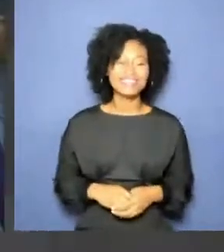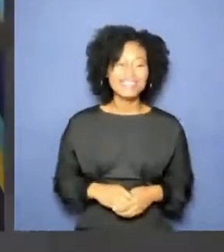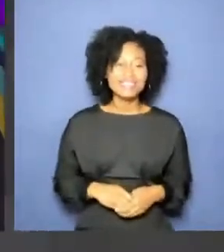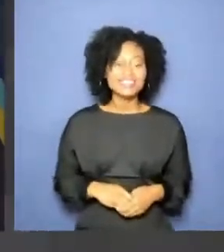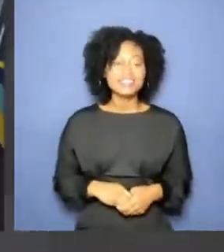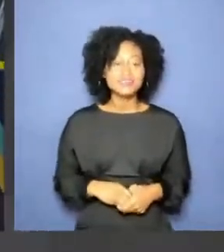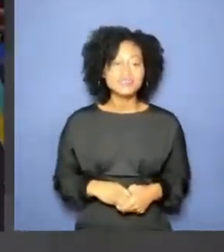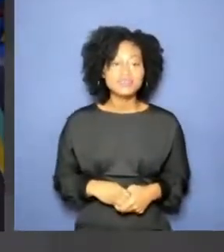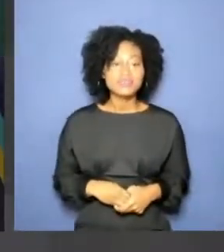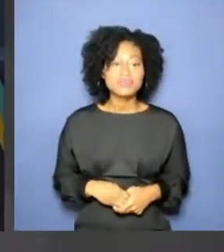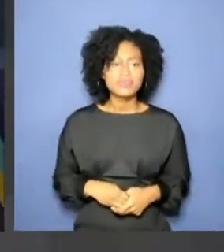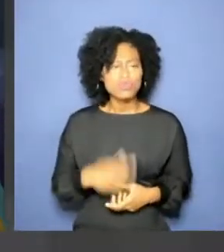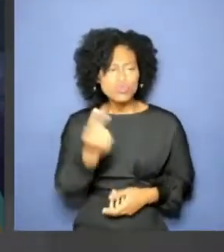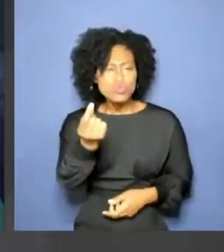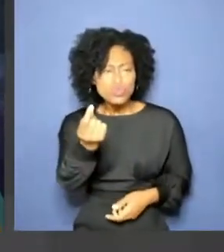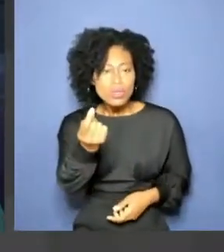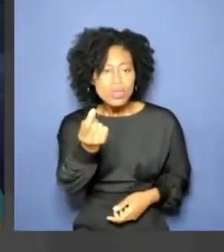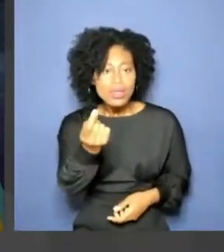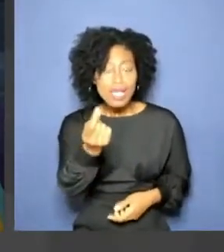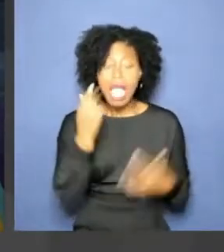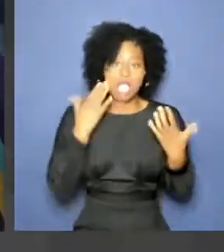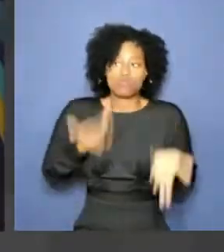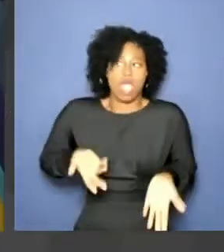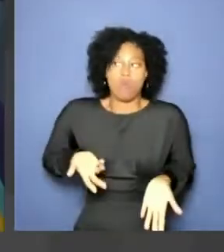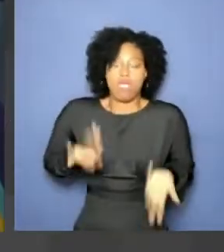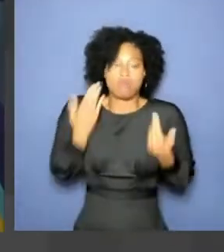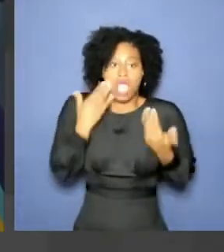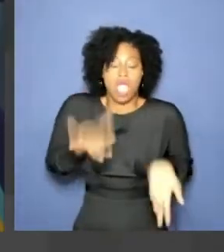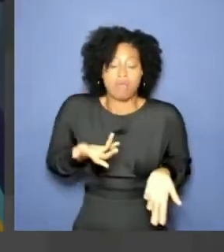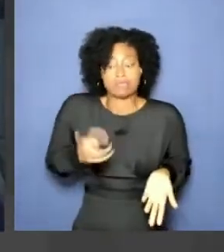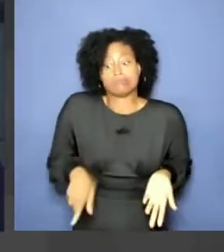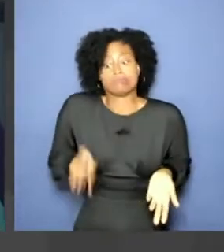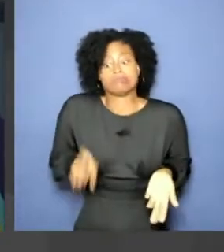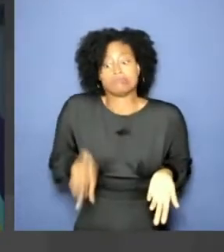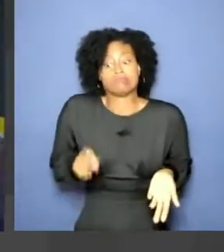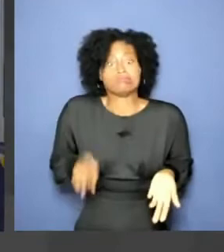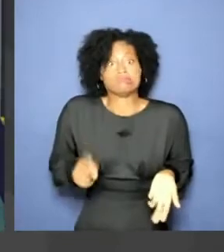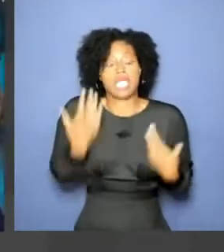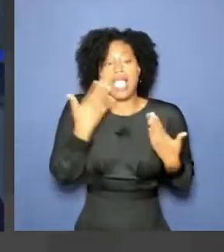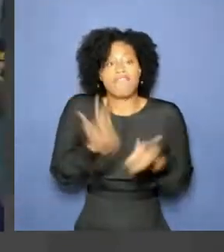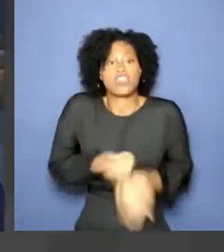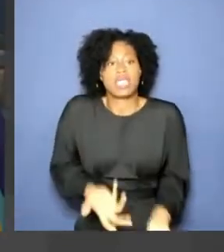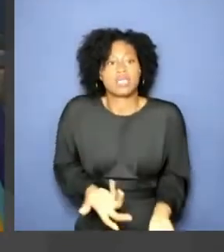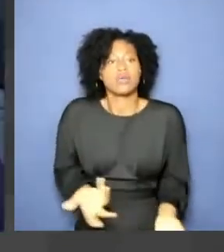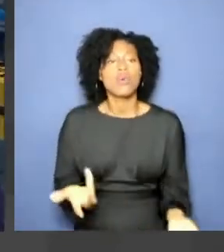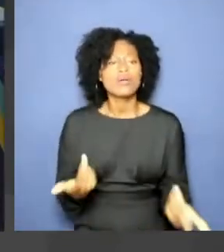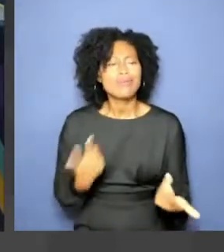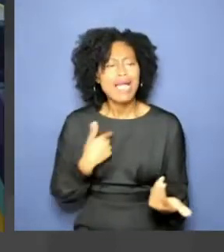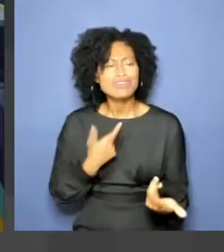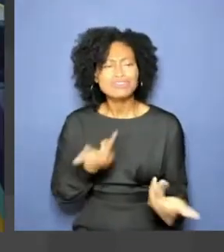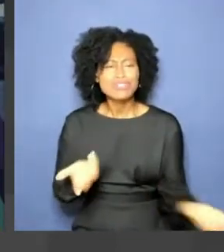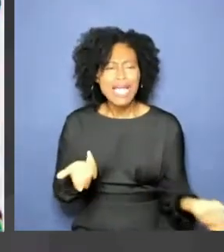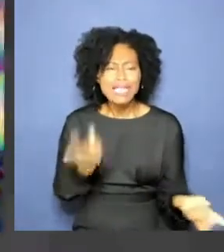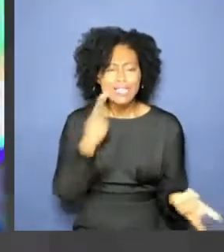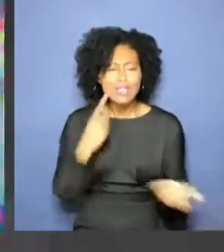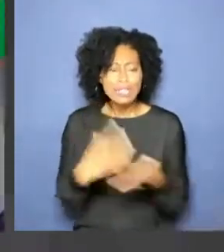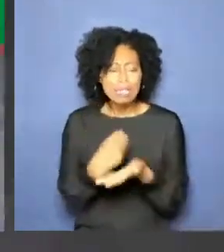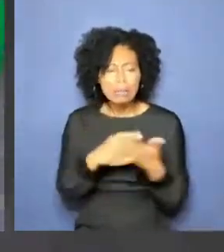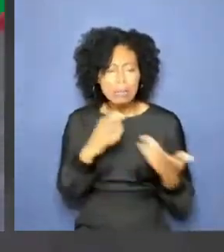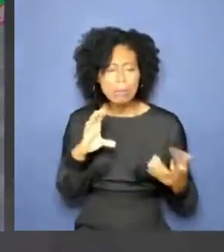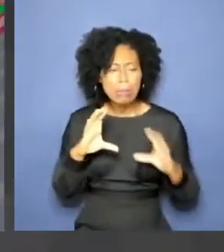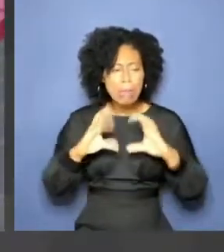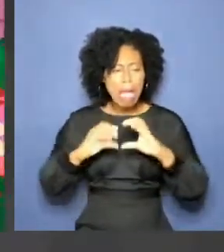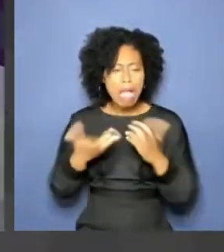What are you? Collectible? I don't know what I'm doing. I'm just right clicking everything, Colin. A collectible is within 40 blocks. Hey, wait. What just happened? 楽